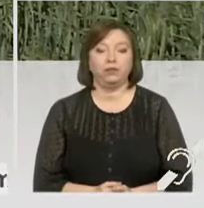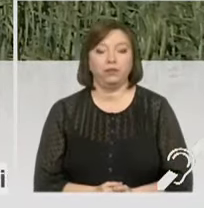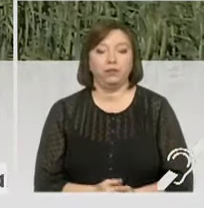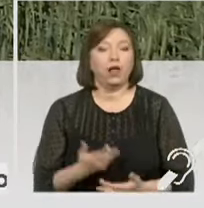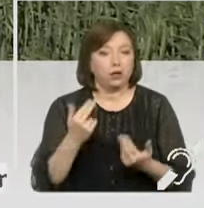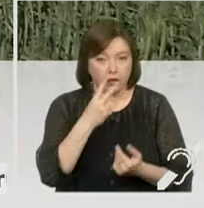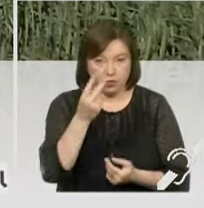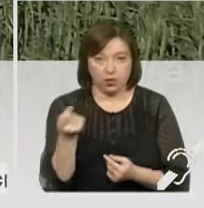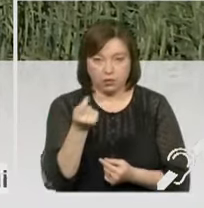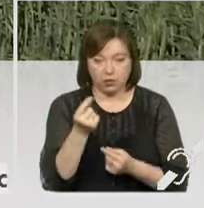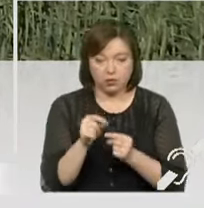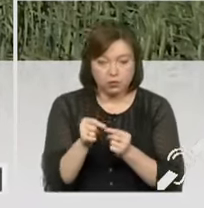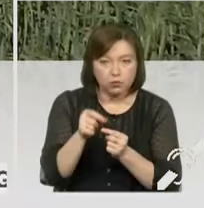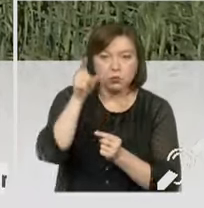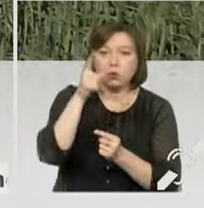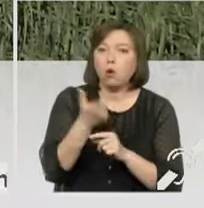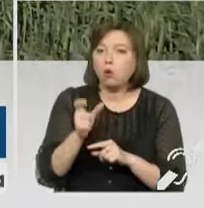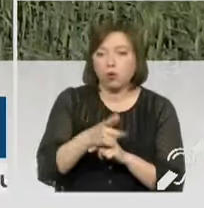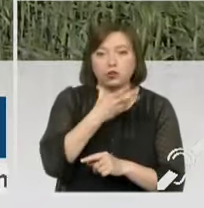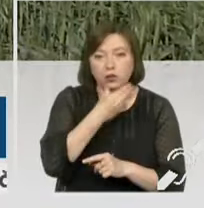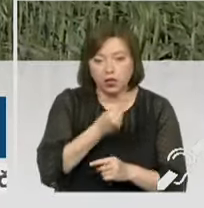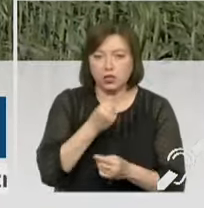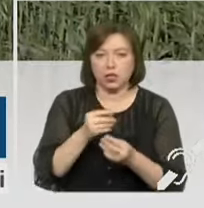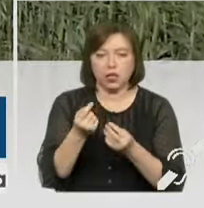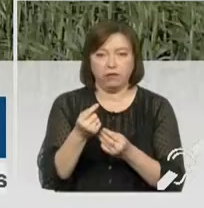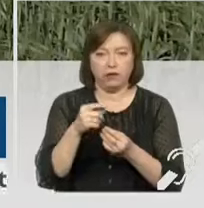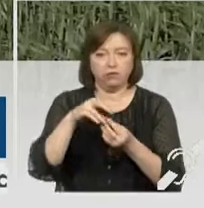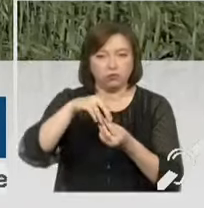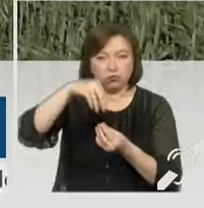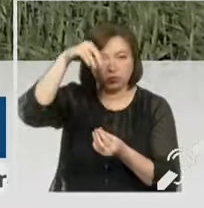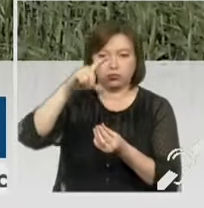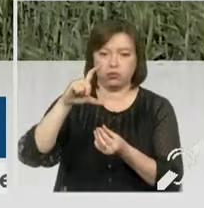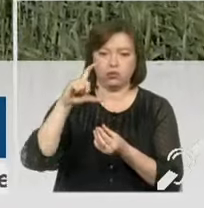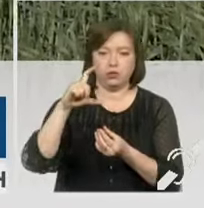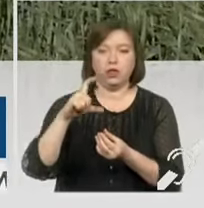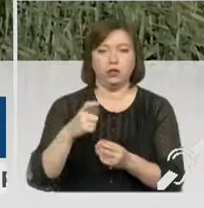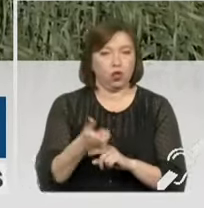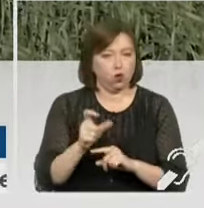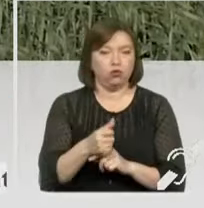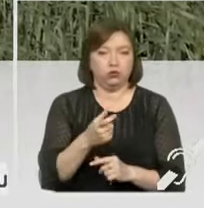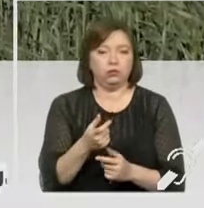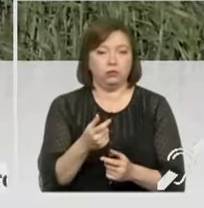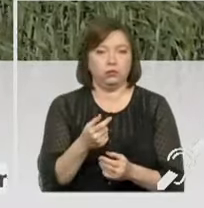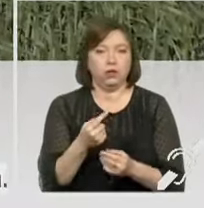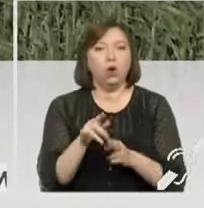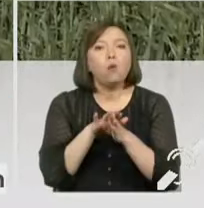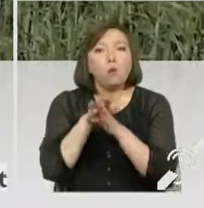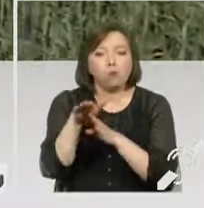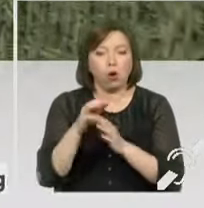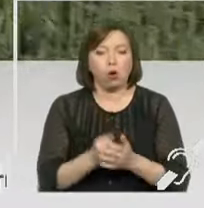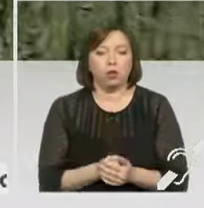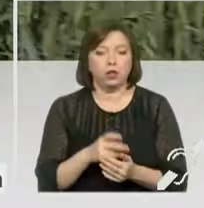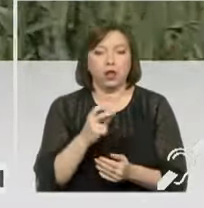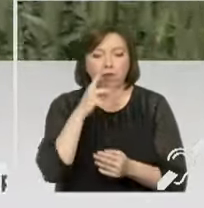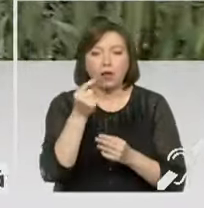Vedeți, e foarte frumos, picul se arată bun, mare. Ia uitați-vă. Adică aici,